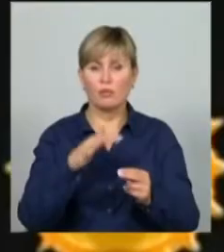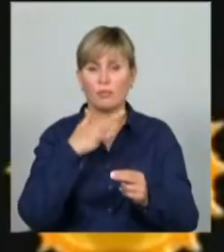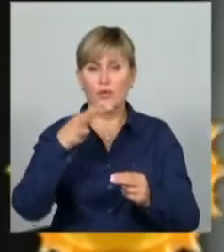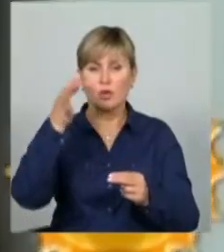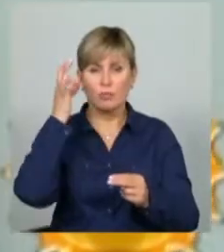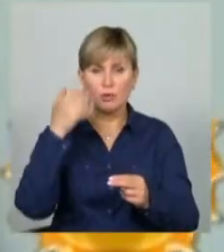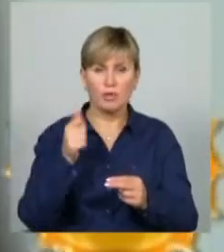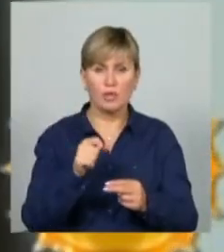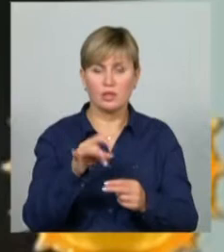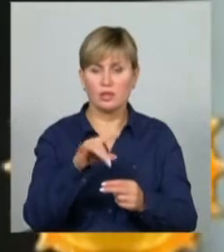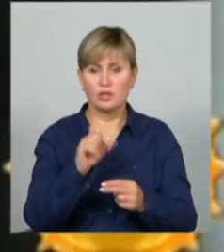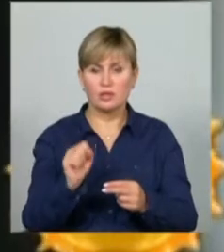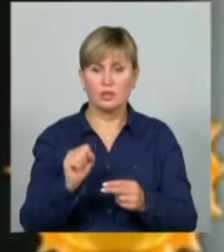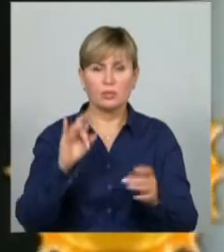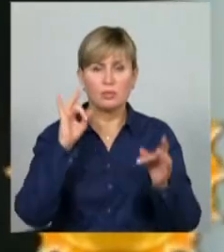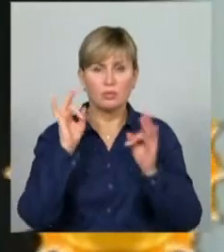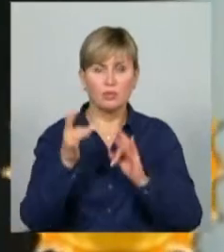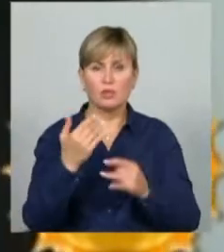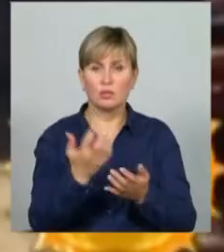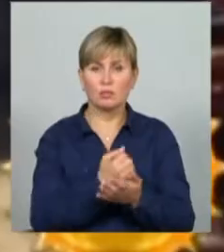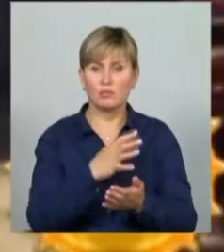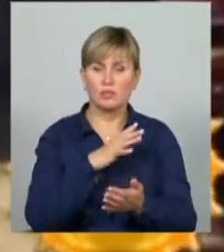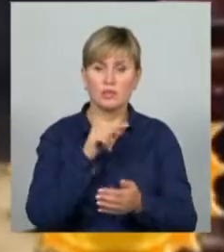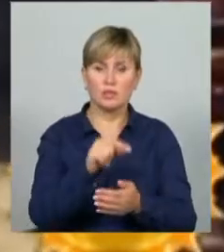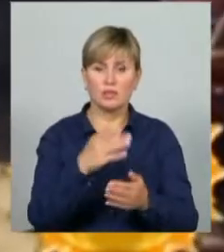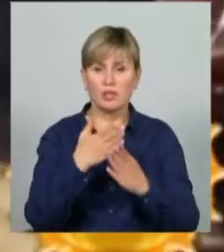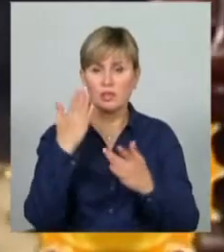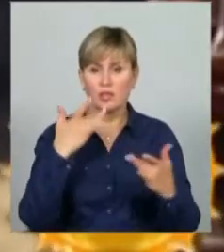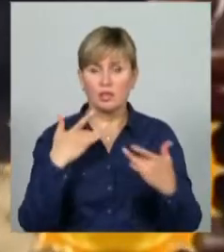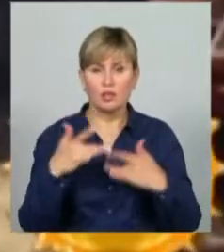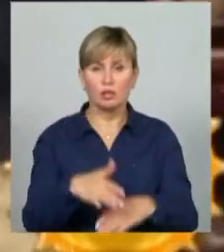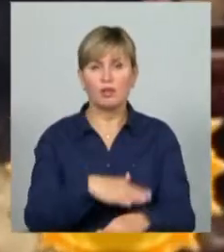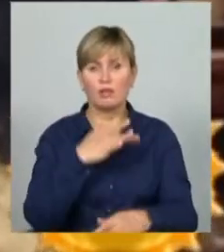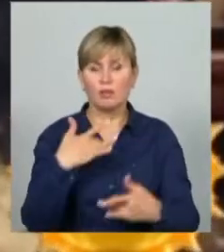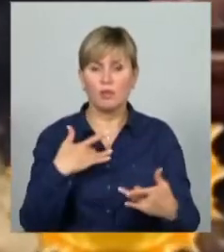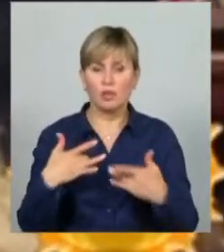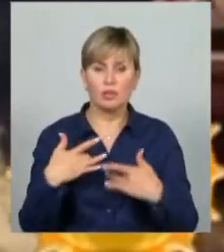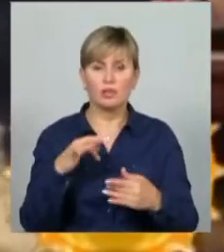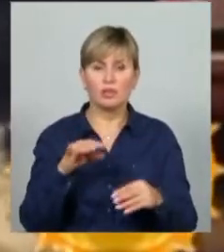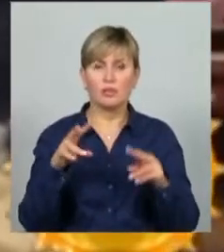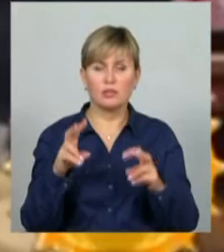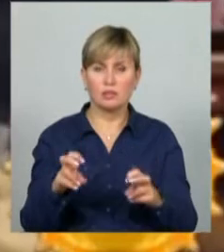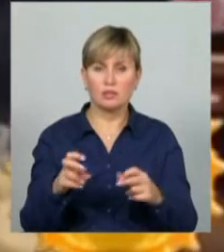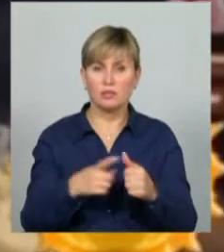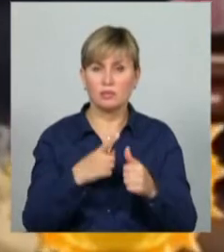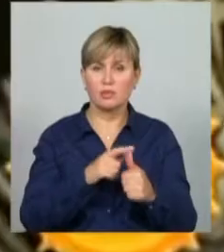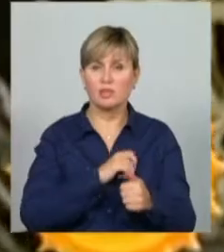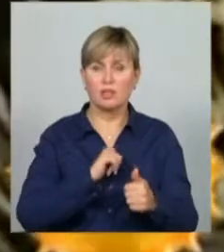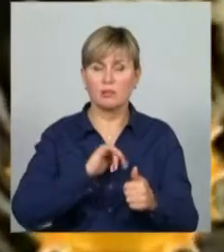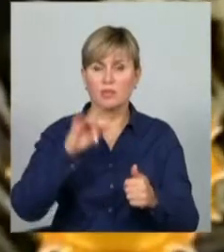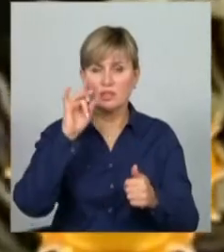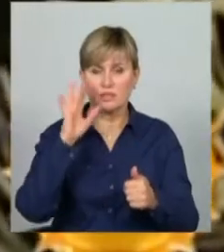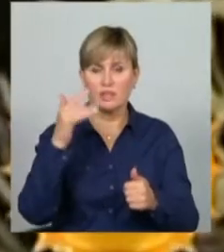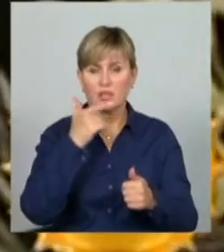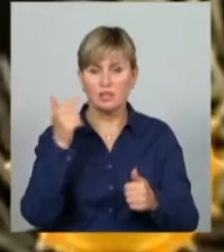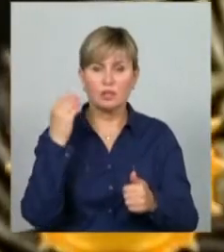помнят Газизу Макешкозе. Популярность ей принесли именно экранные роли. Долгое время актрису так и звали именами ее самых известных